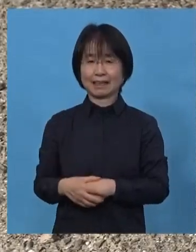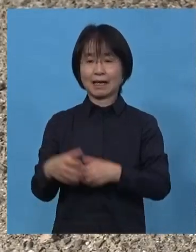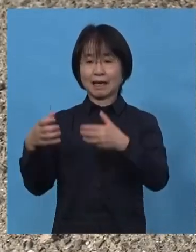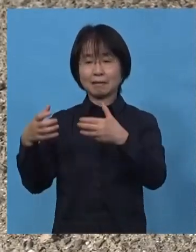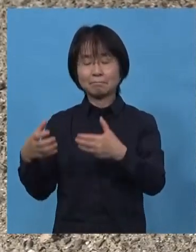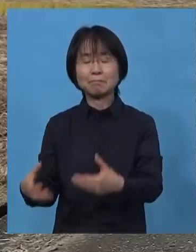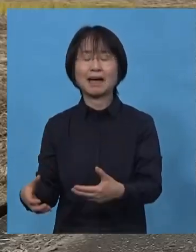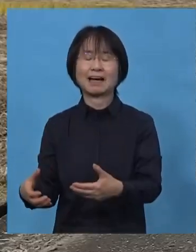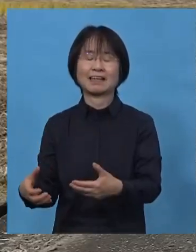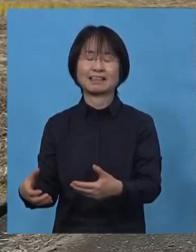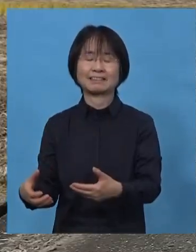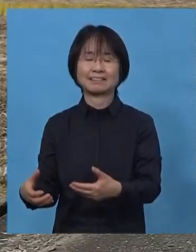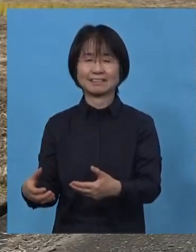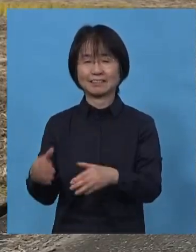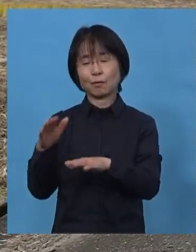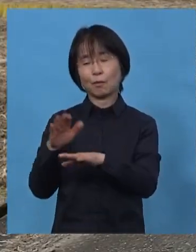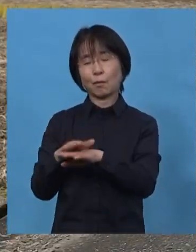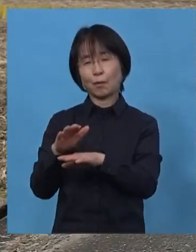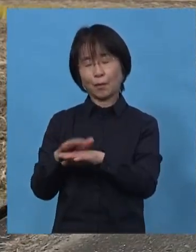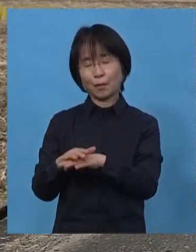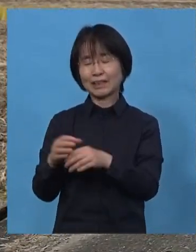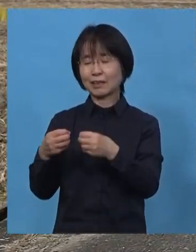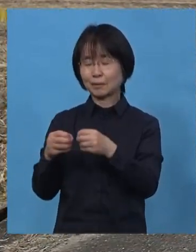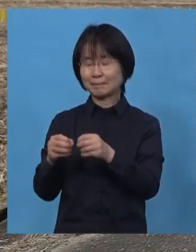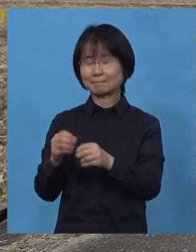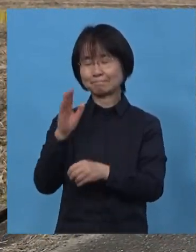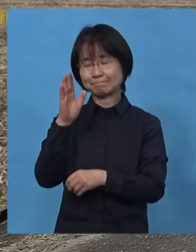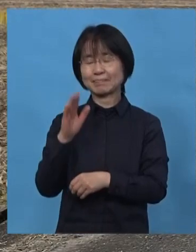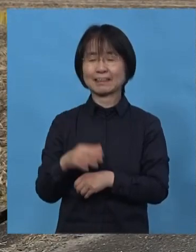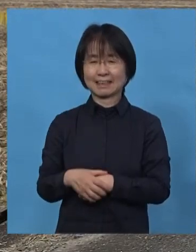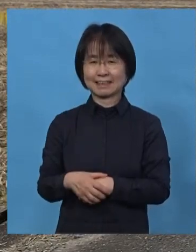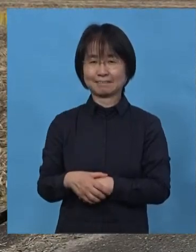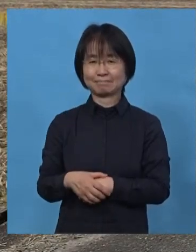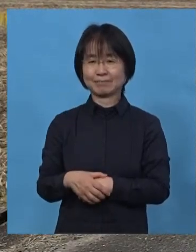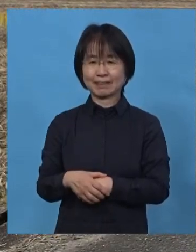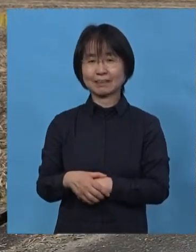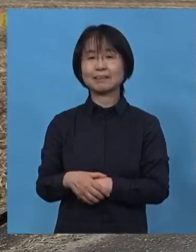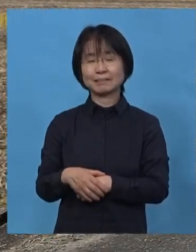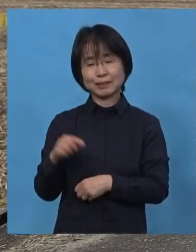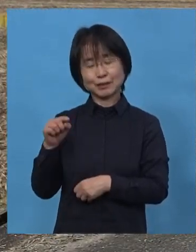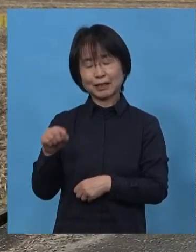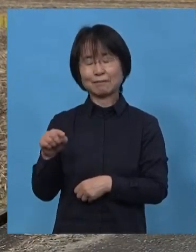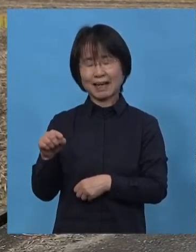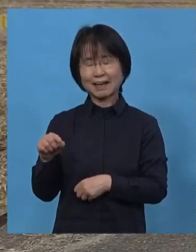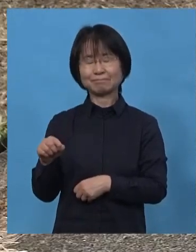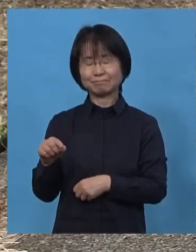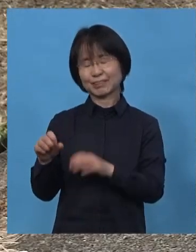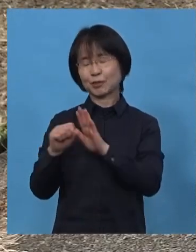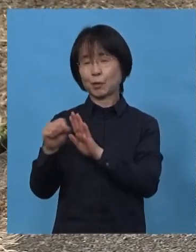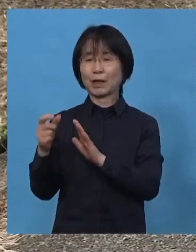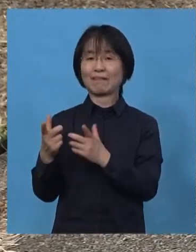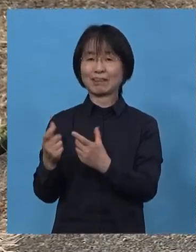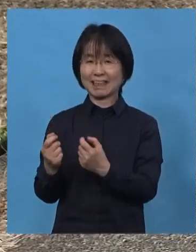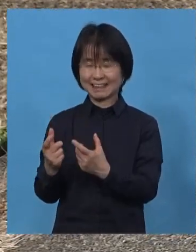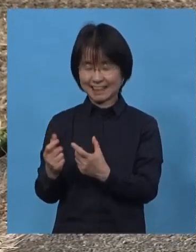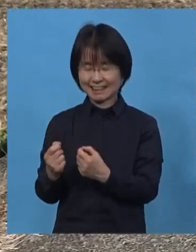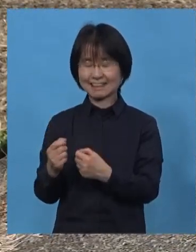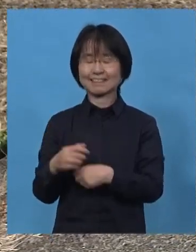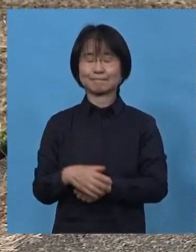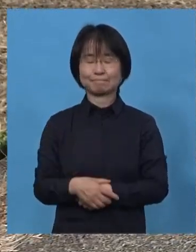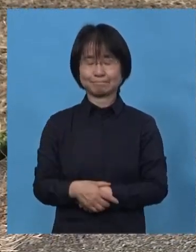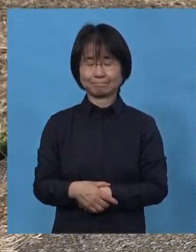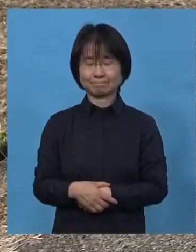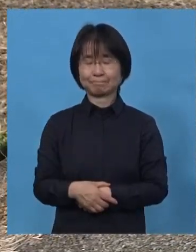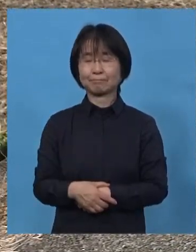に落としていただくと細かくなりますもちろん砕いた融雪剤でも凍結防止の効果は変わりません